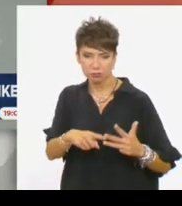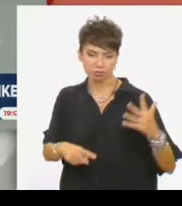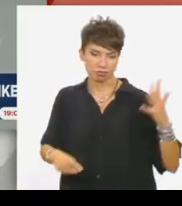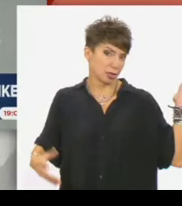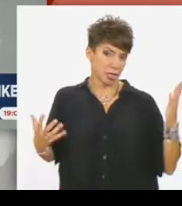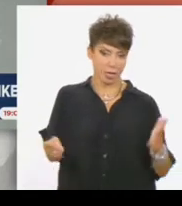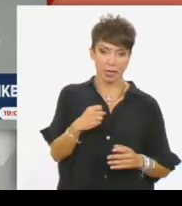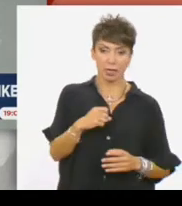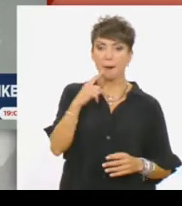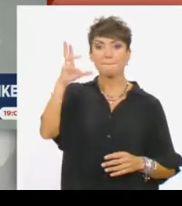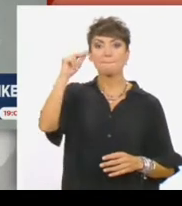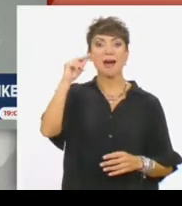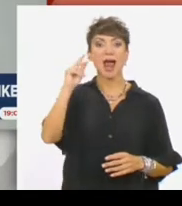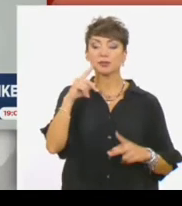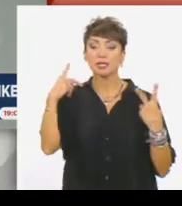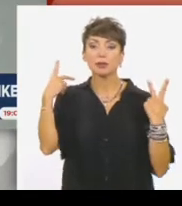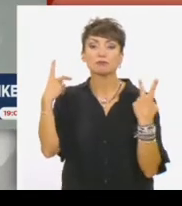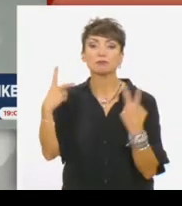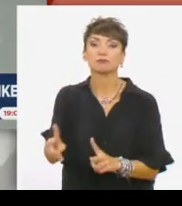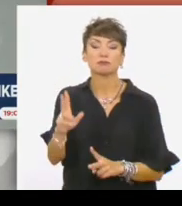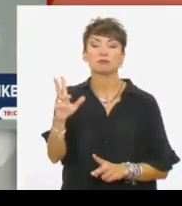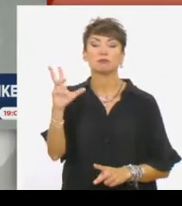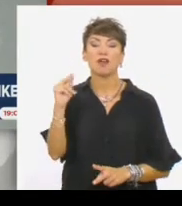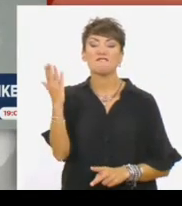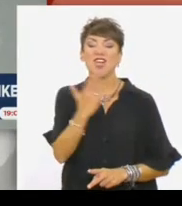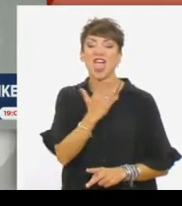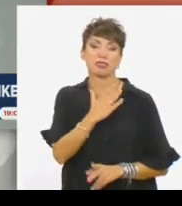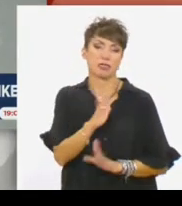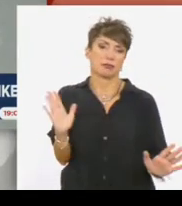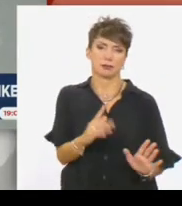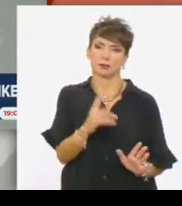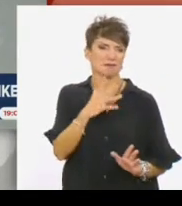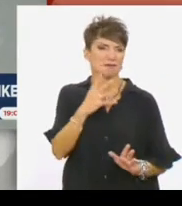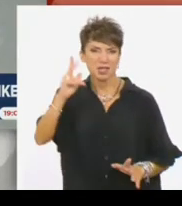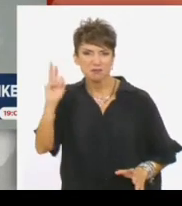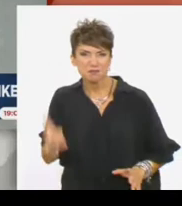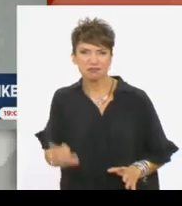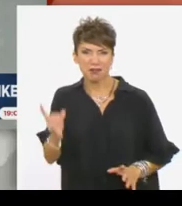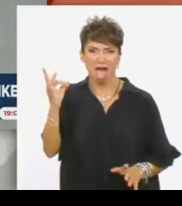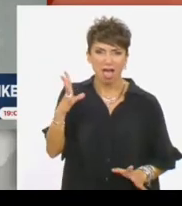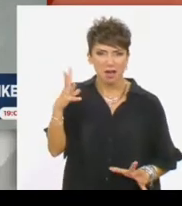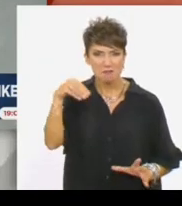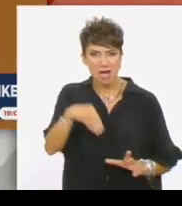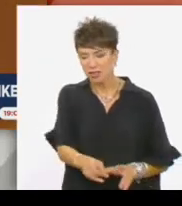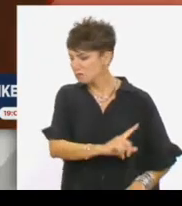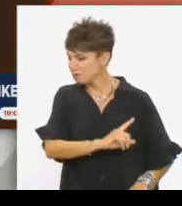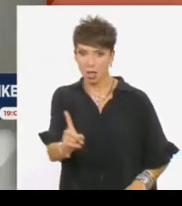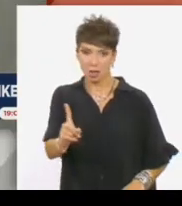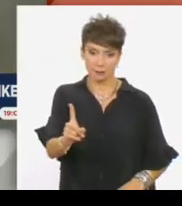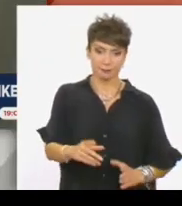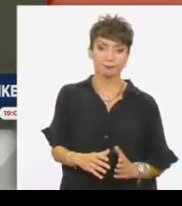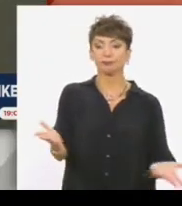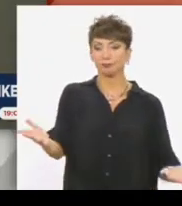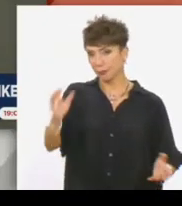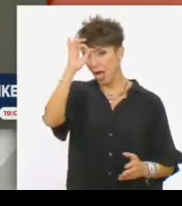πανεπιστήμια μας είναι για τους φοιτητές. Δεν είναι για σεσημασμένους κακοποιούς και εγκληματίες. Σύμφωνα με